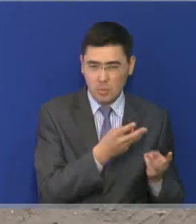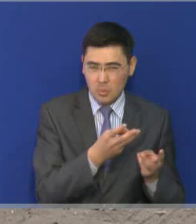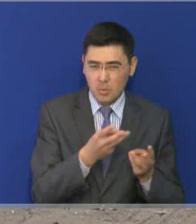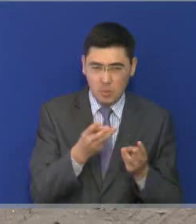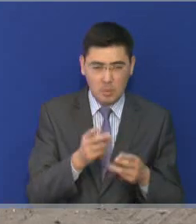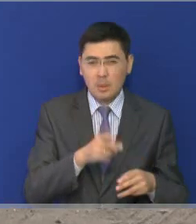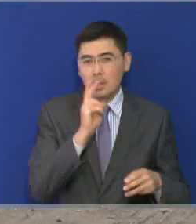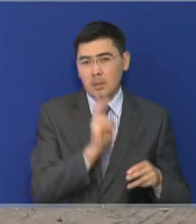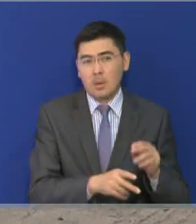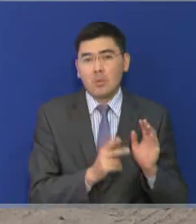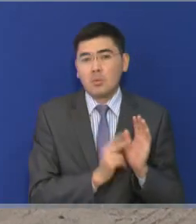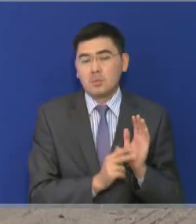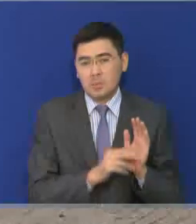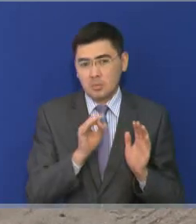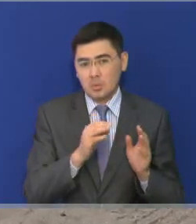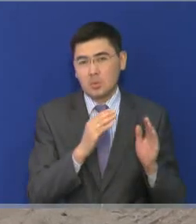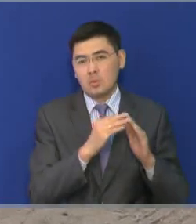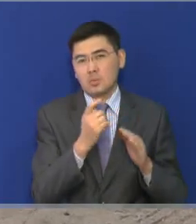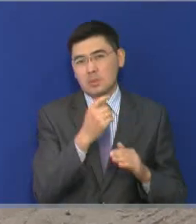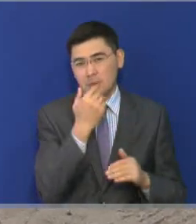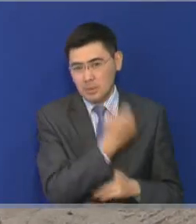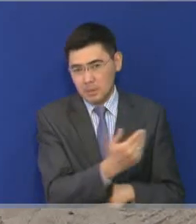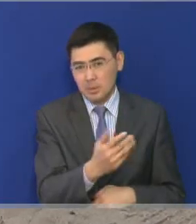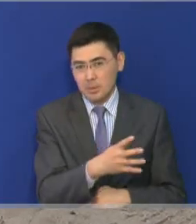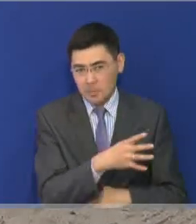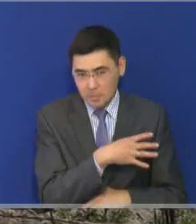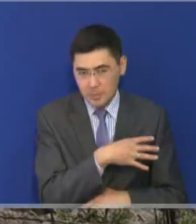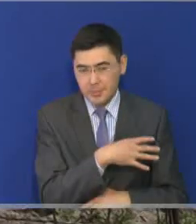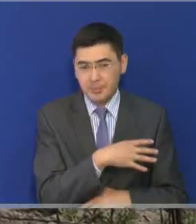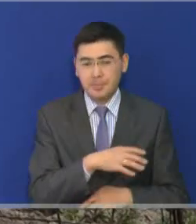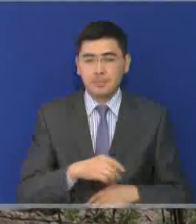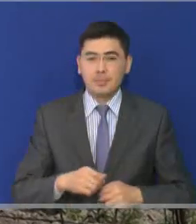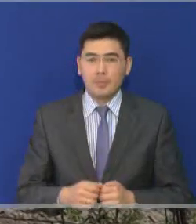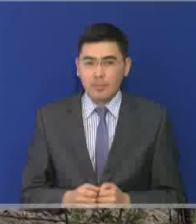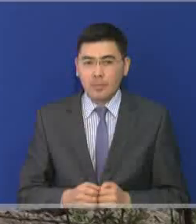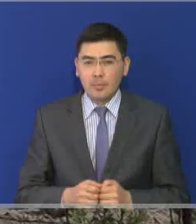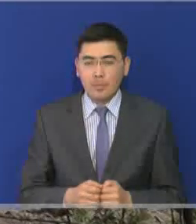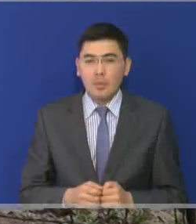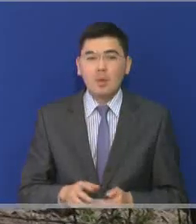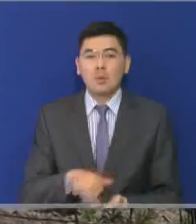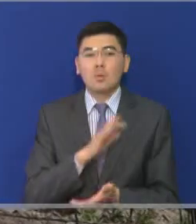шыққан өрттің 80%-ы тұрғын үй секторында орналған. Басқарма жетекшісінің ақпаратынша қаланың аумағында